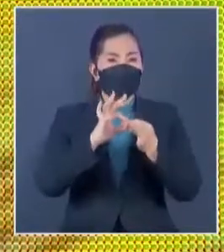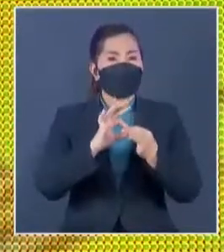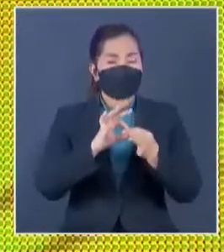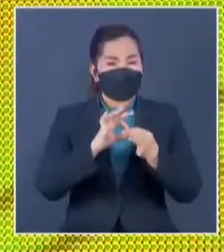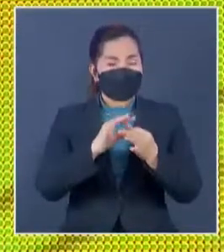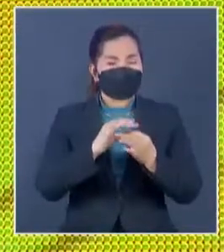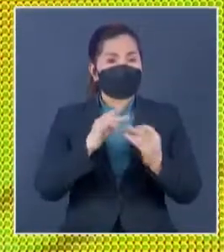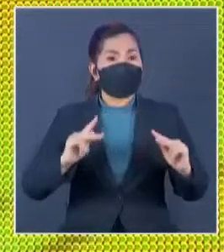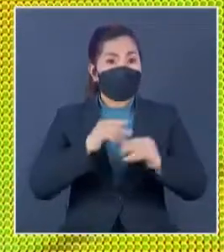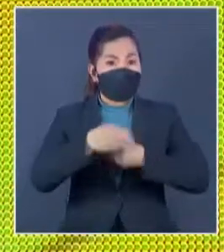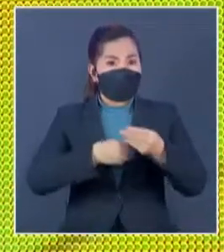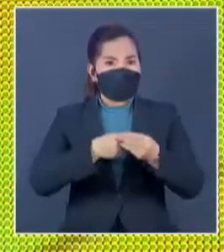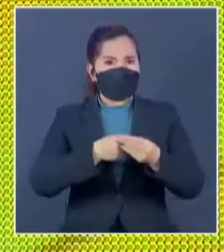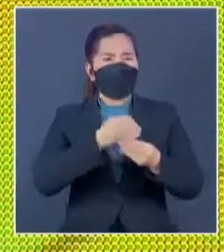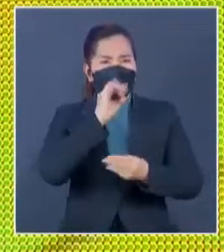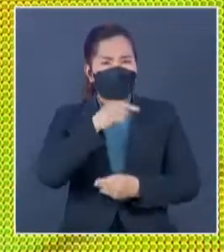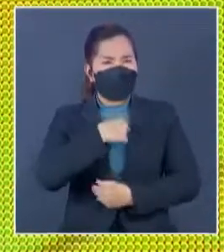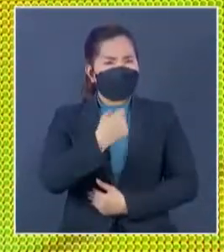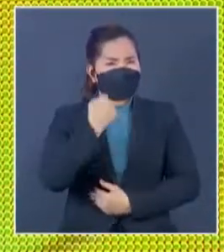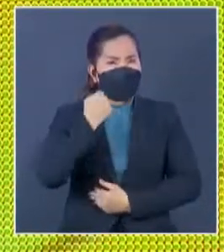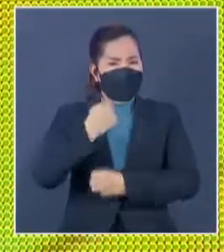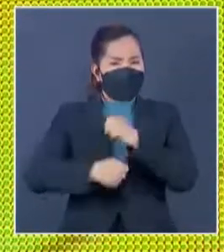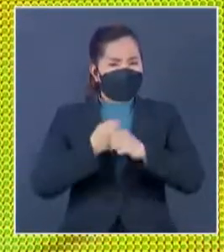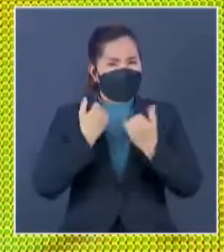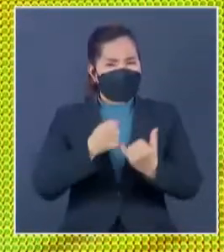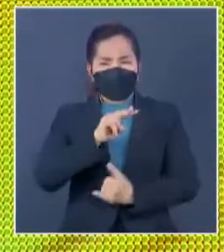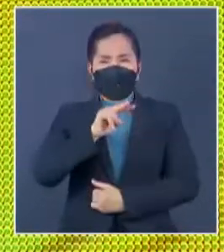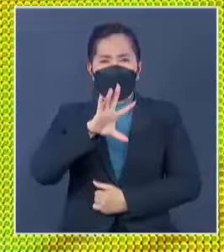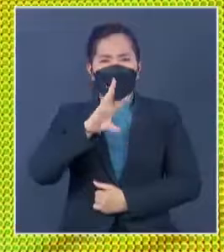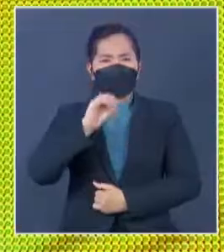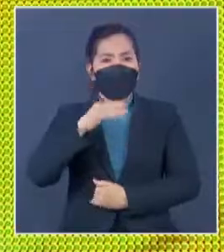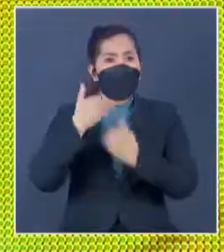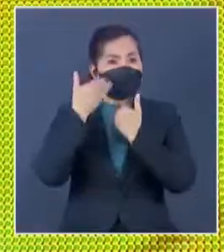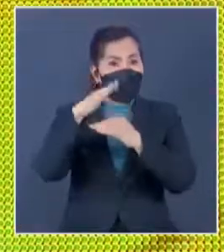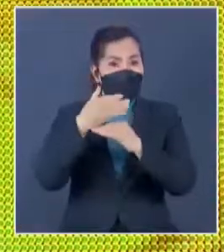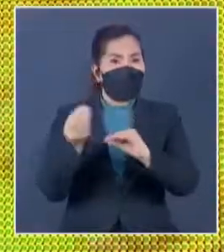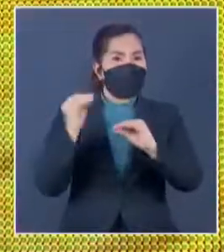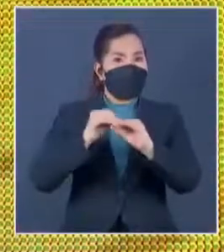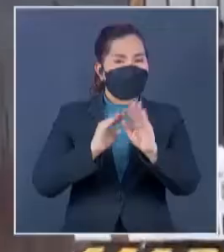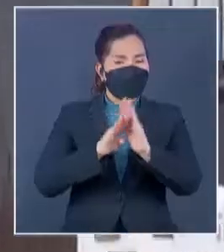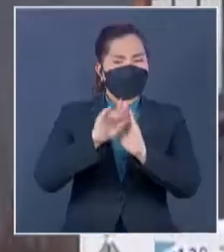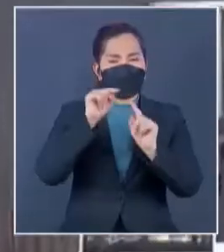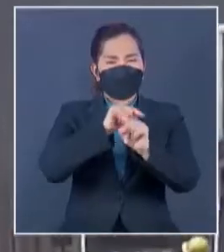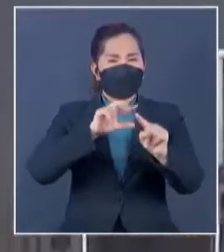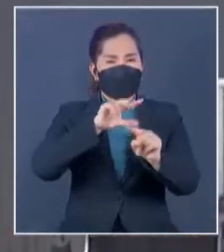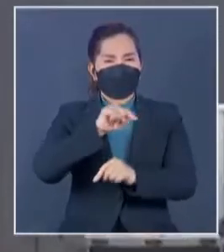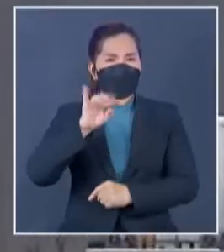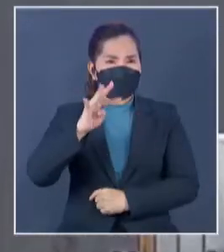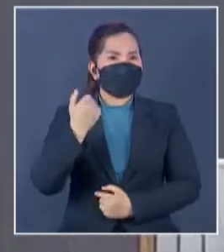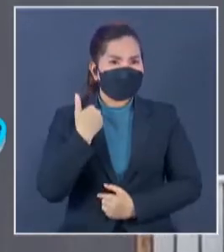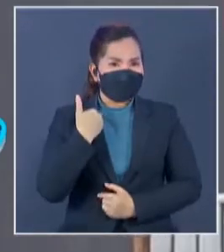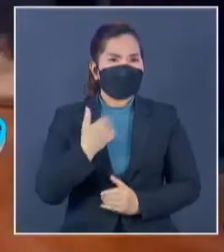าก็มั่นใจนะคะกระทรวงพาณิชย์มั่นใจว่าการส่งออกในปีนี้จะขยายตัวได้แน่ที่ 3-4% ค่ะ